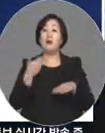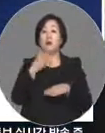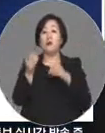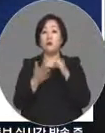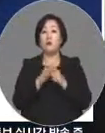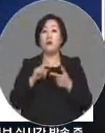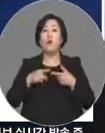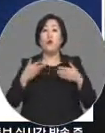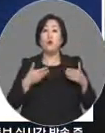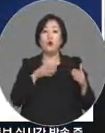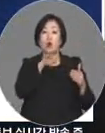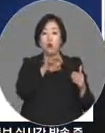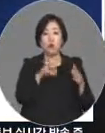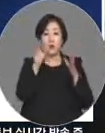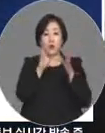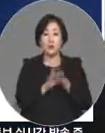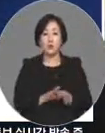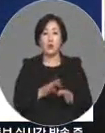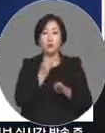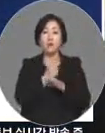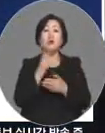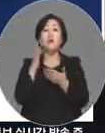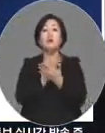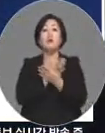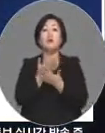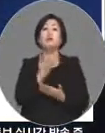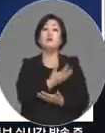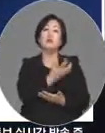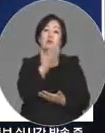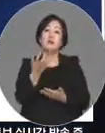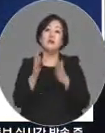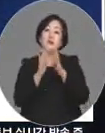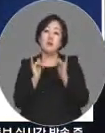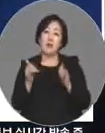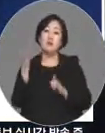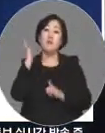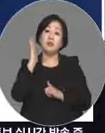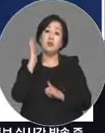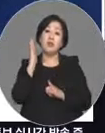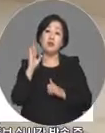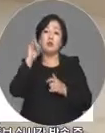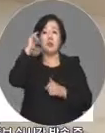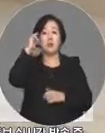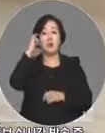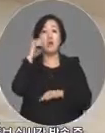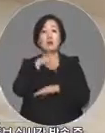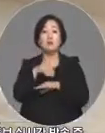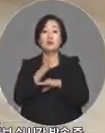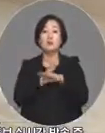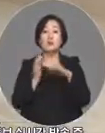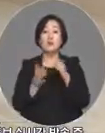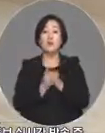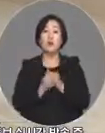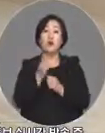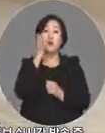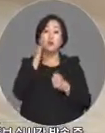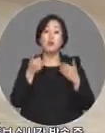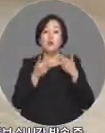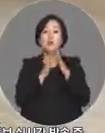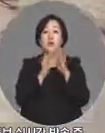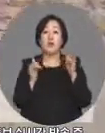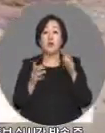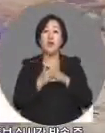못하고서 양쪽에 다 떠도는 사람들의 얘기를 이렇게 담고 있습니다. 울산 출신 작가를